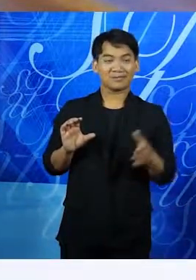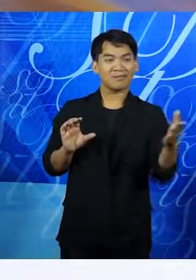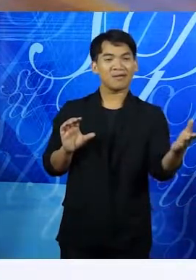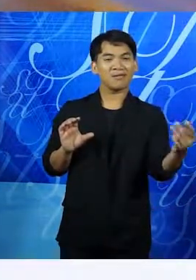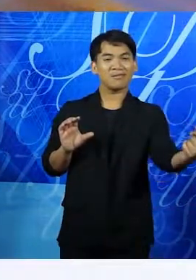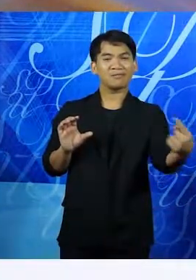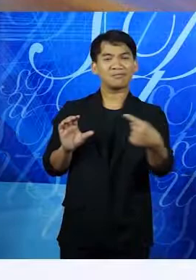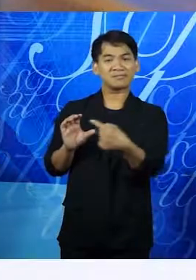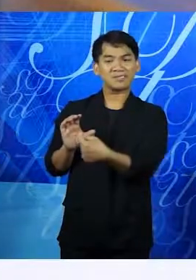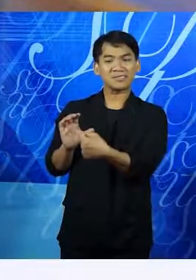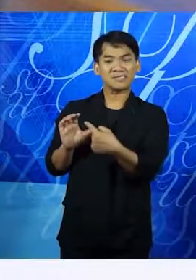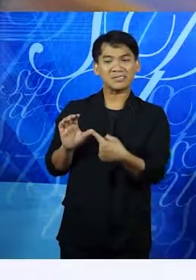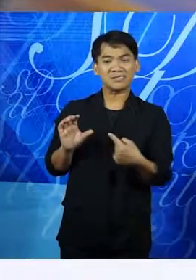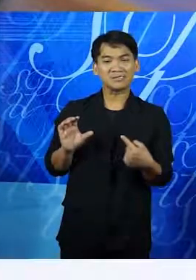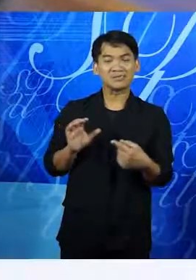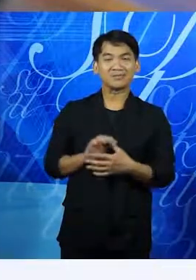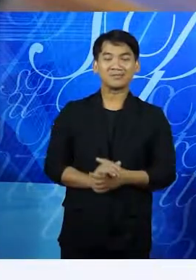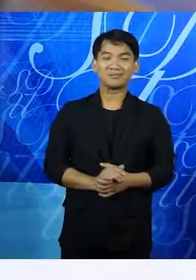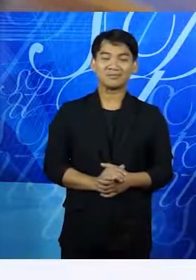ชี้หนูอยากได